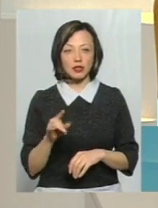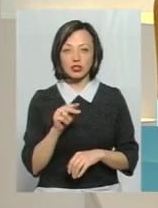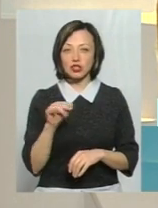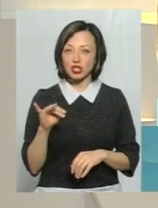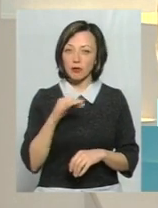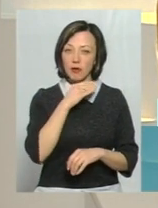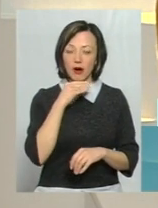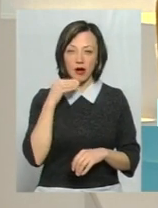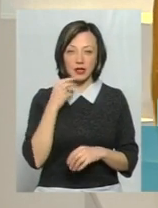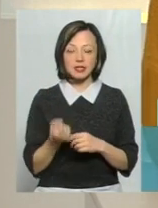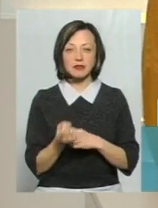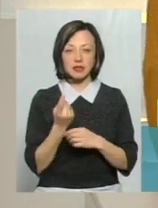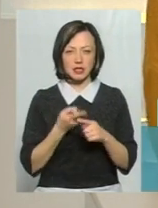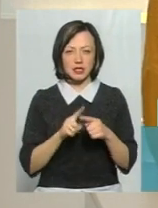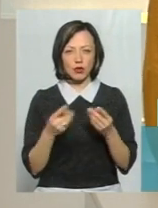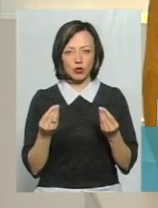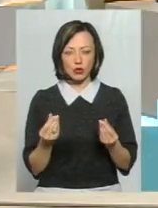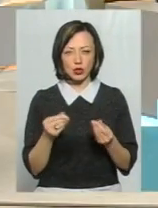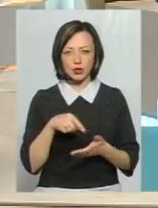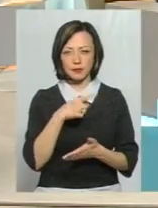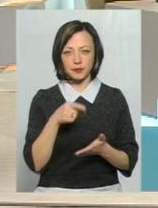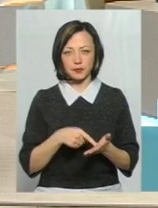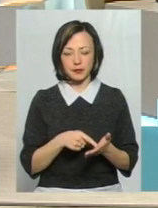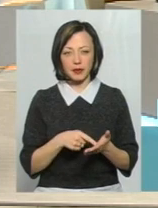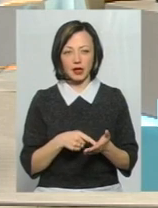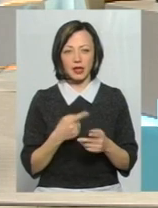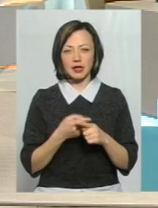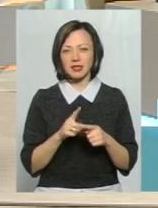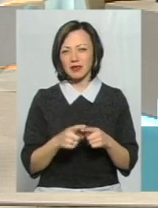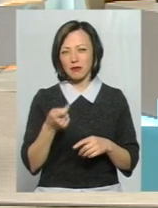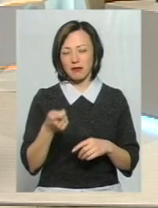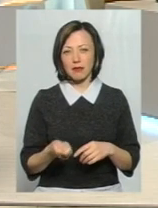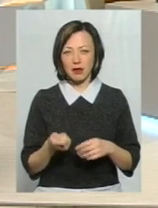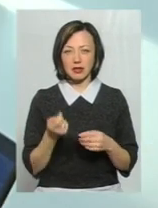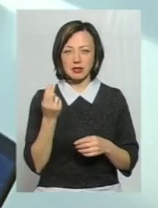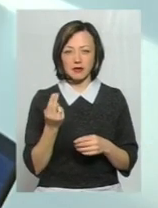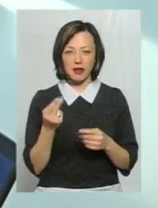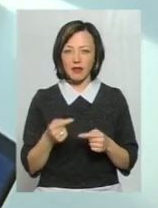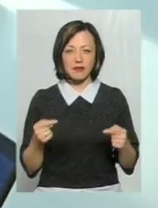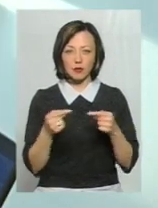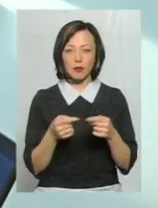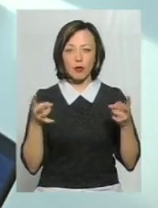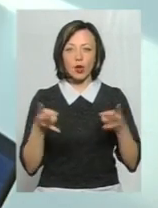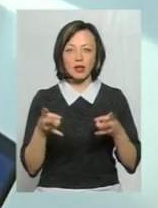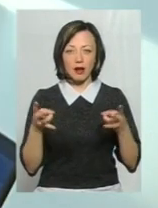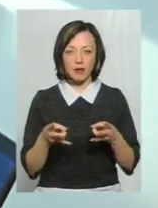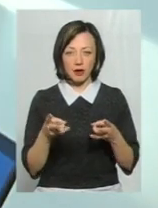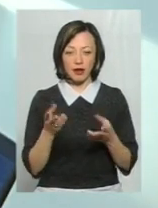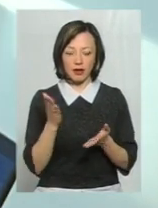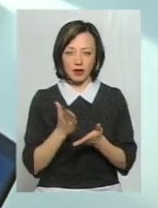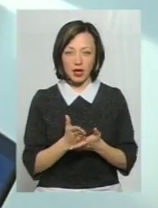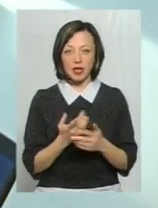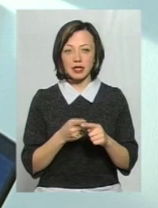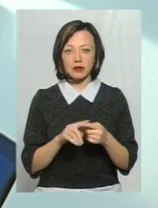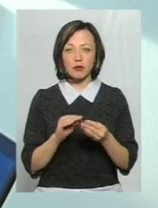це багато і звідки ці кошти? Ну, я хотів би сказати, що це абсолютно мала цифра, вона абсолютно відповідає тих потребах, які будуть. Ці